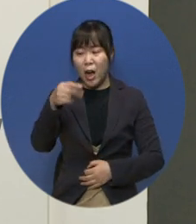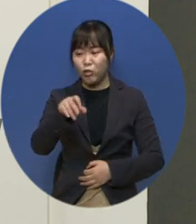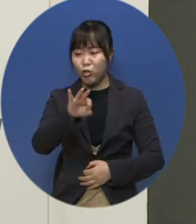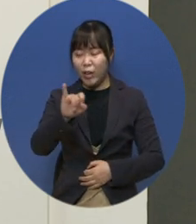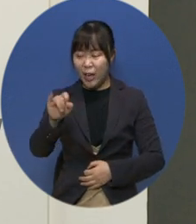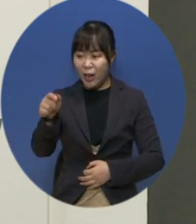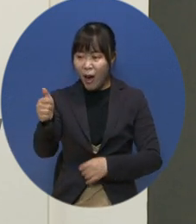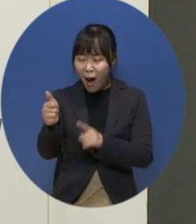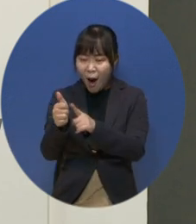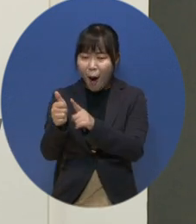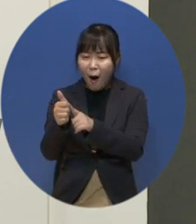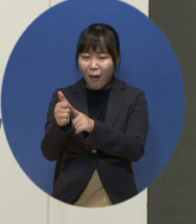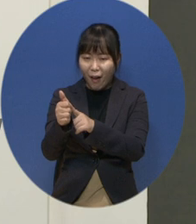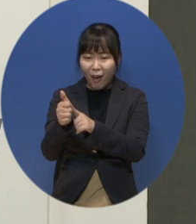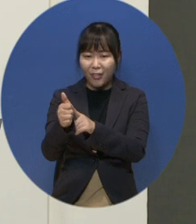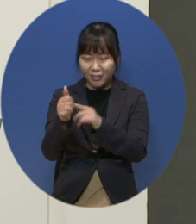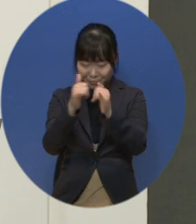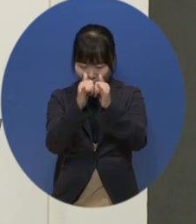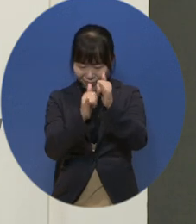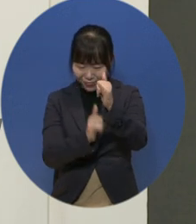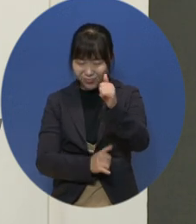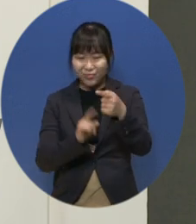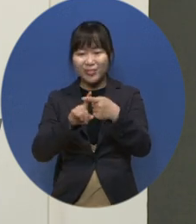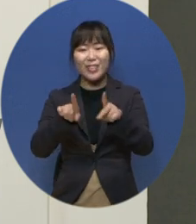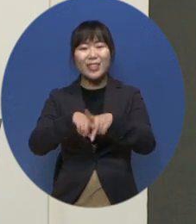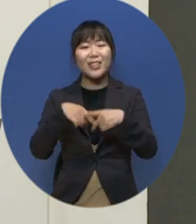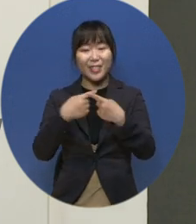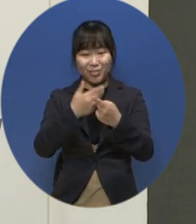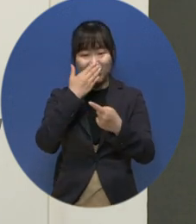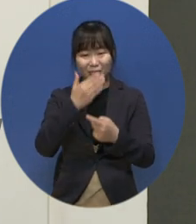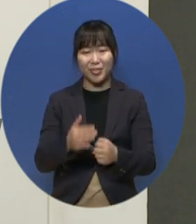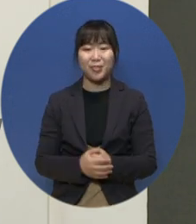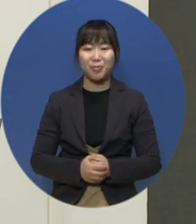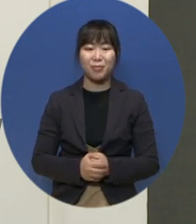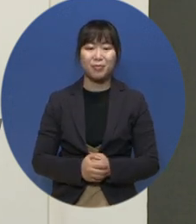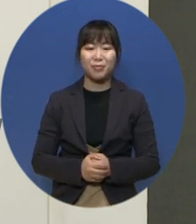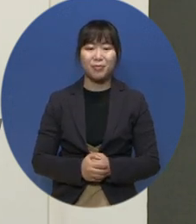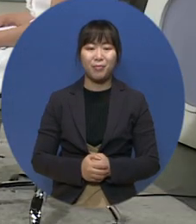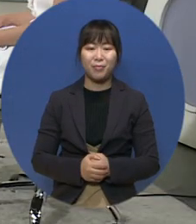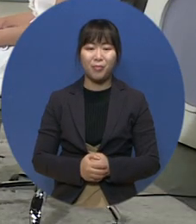씨의 어느 정도 이력을 이해할 만해요.